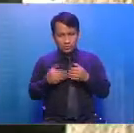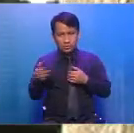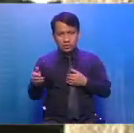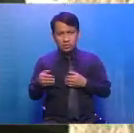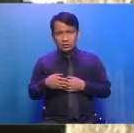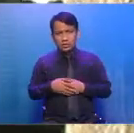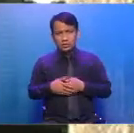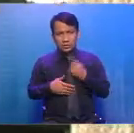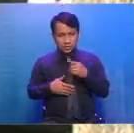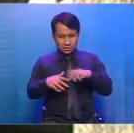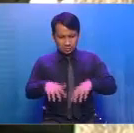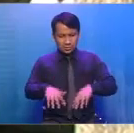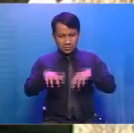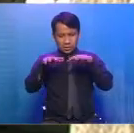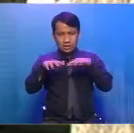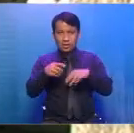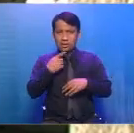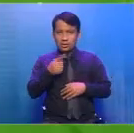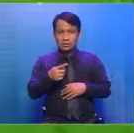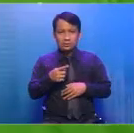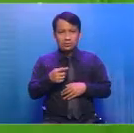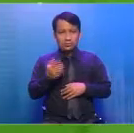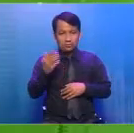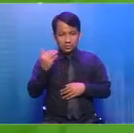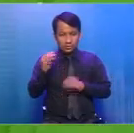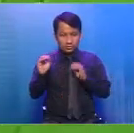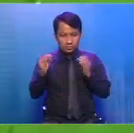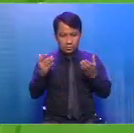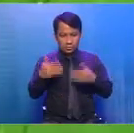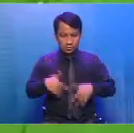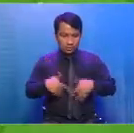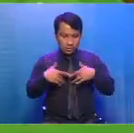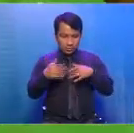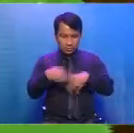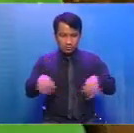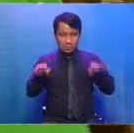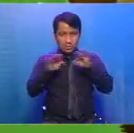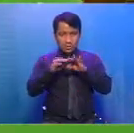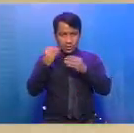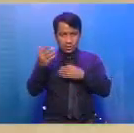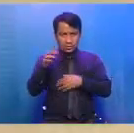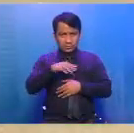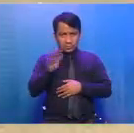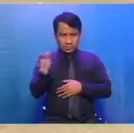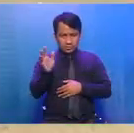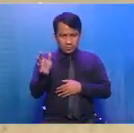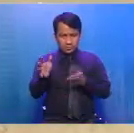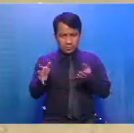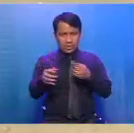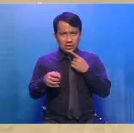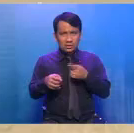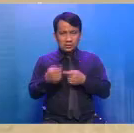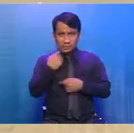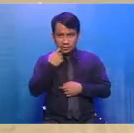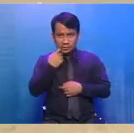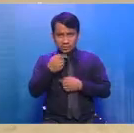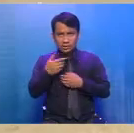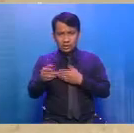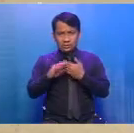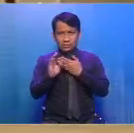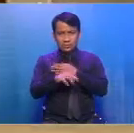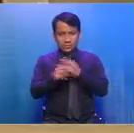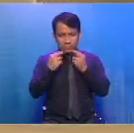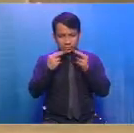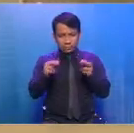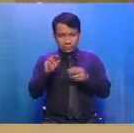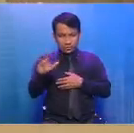ganito na baha tayo. Walang-wala yung buhay natin, parang 50-50. Kanina, bumalikan News